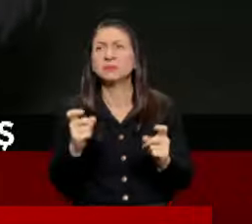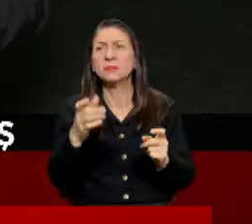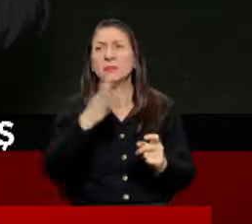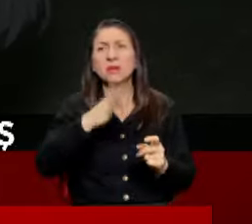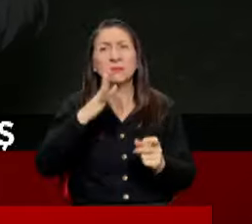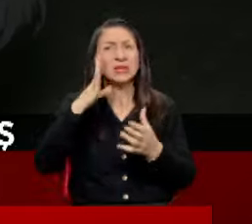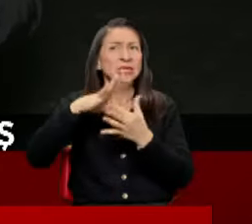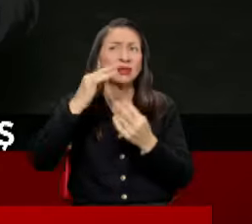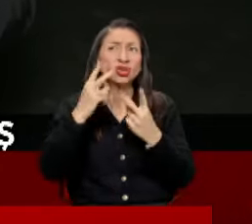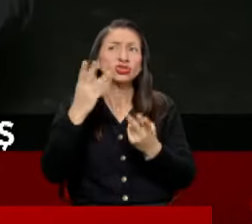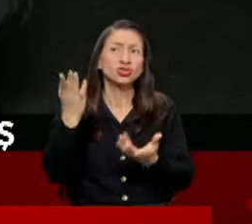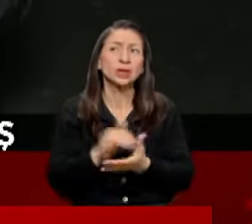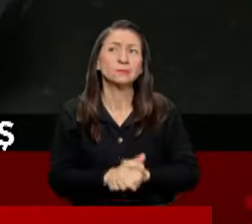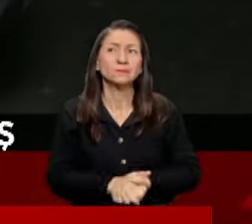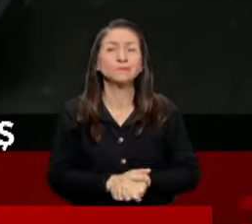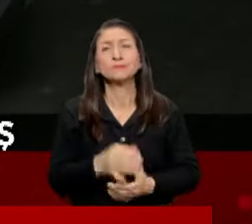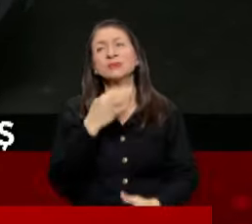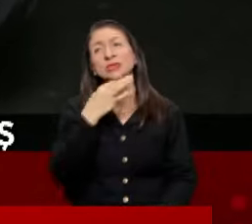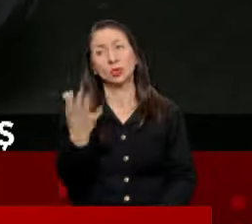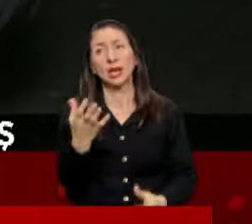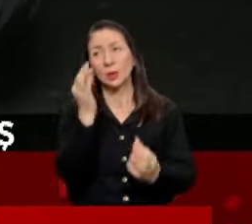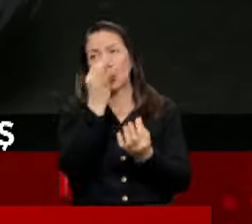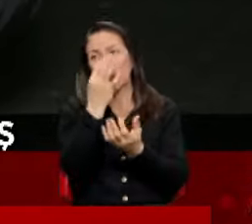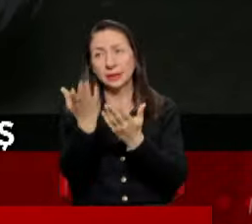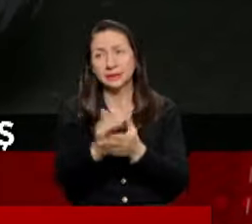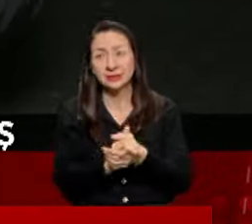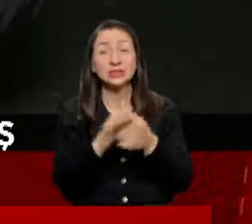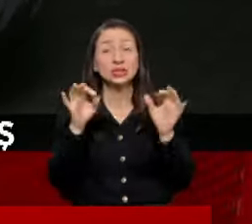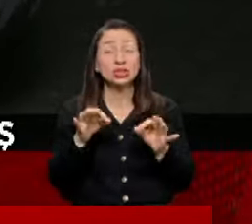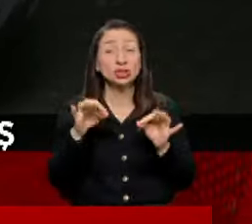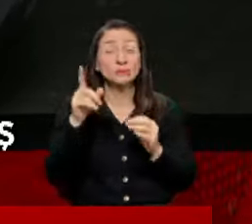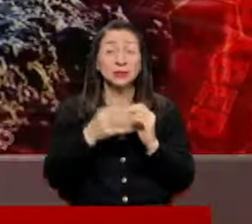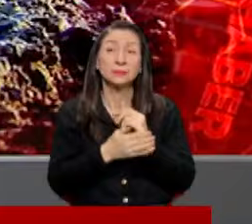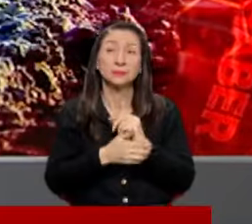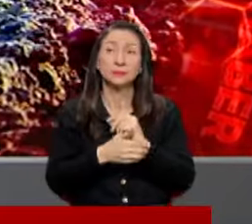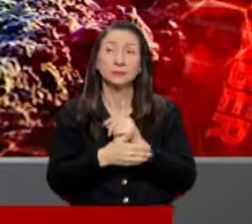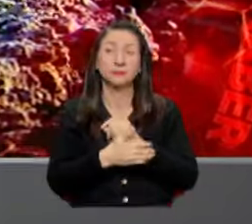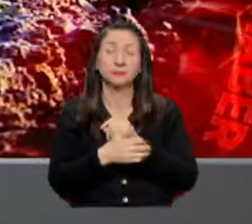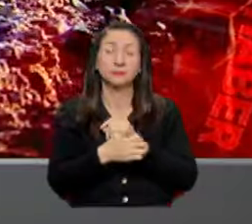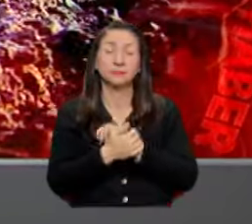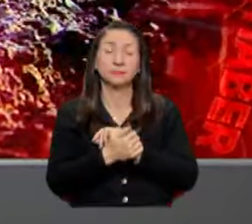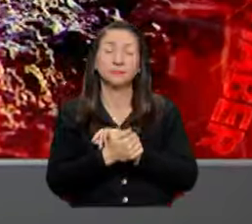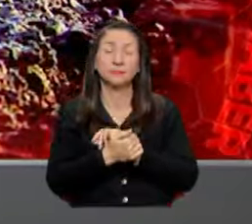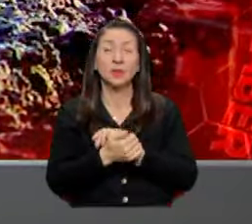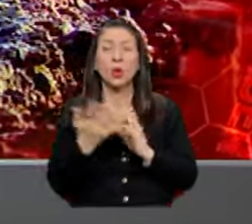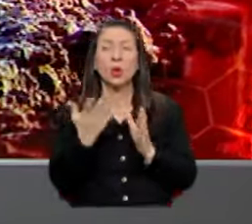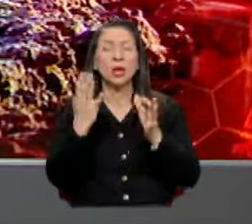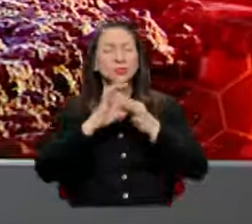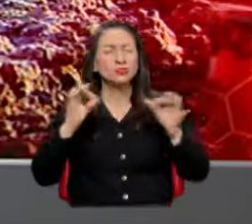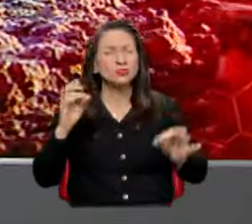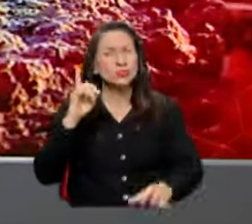insanları Açıklar Teşekkürler kolay gelsin şimdi öyle sözler